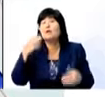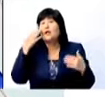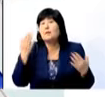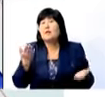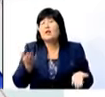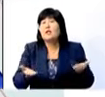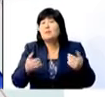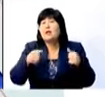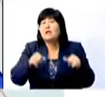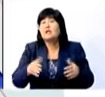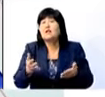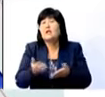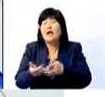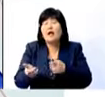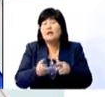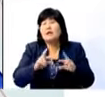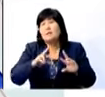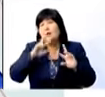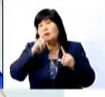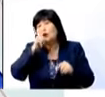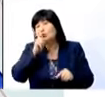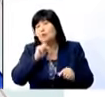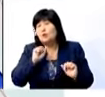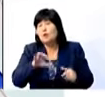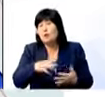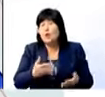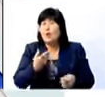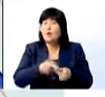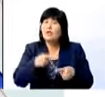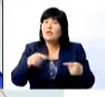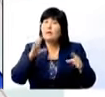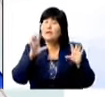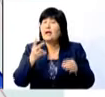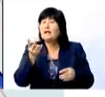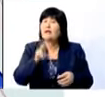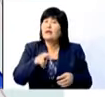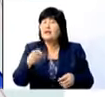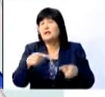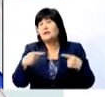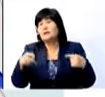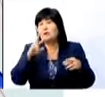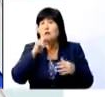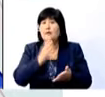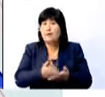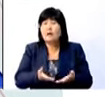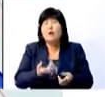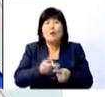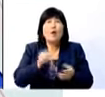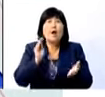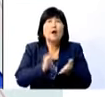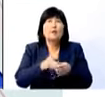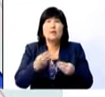немесе шешім дайындаған кезде кеткен түсінбеушілік шығар. Өйткені кейбір заңдардың екі жақты да түсініктері бар. Оған баға